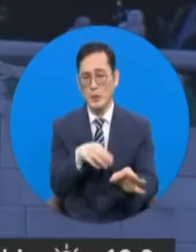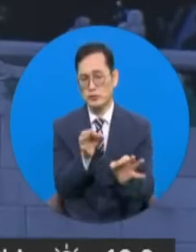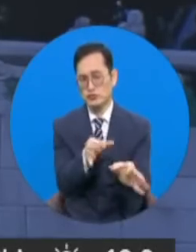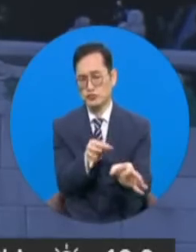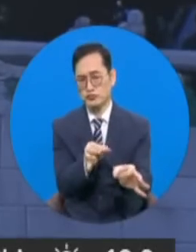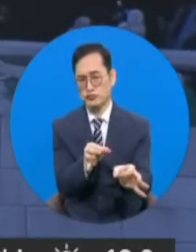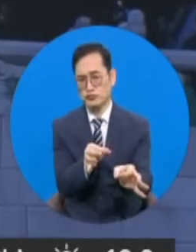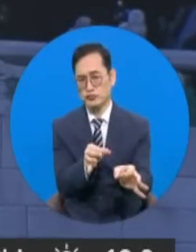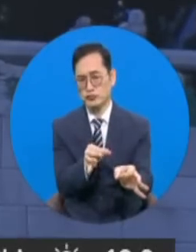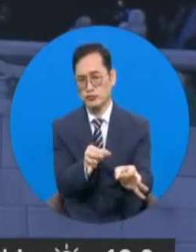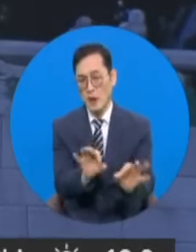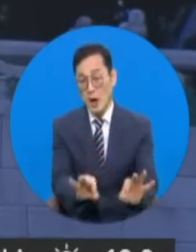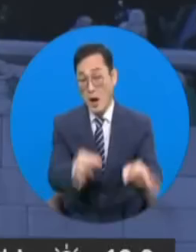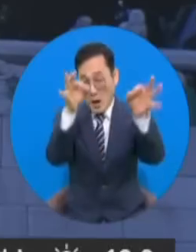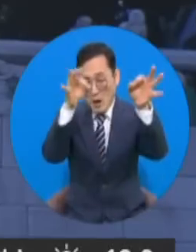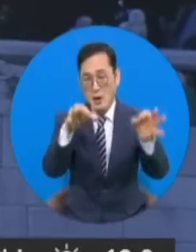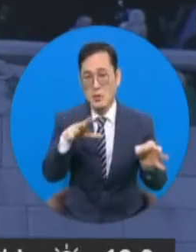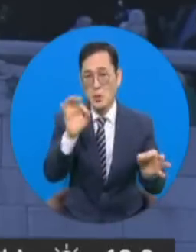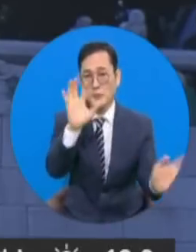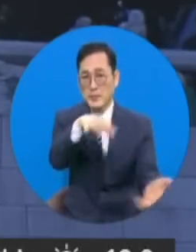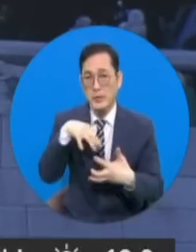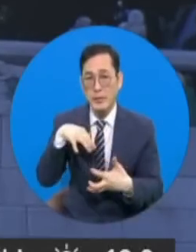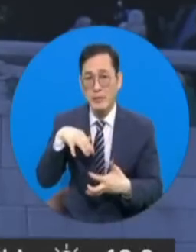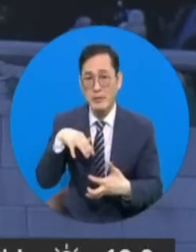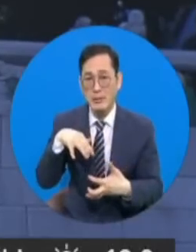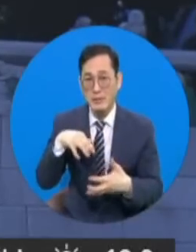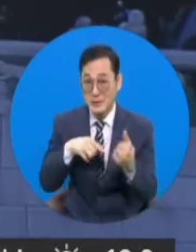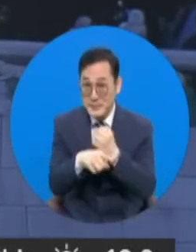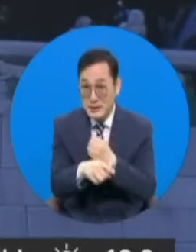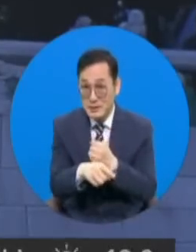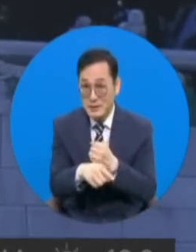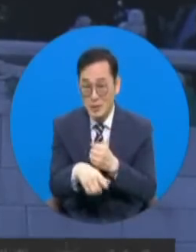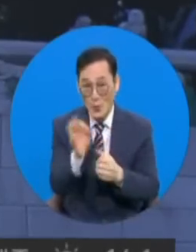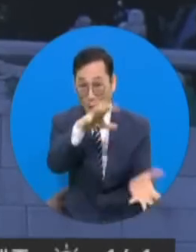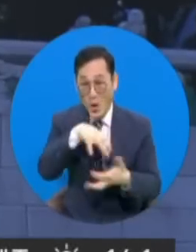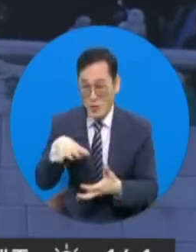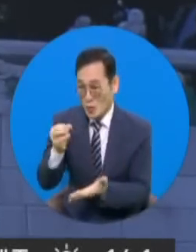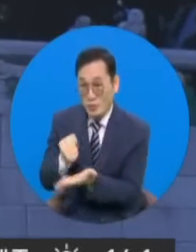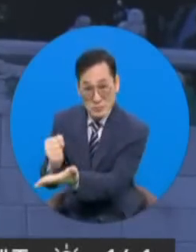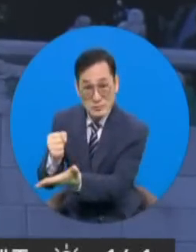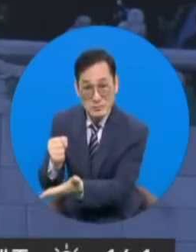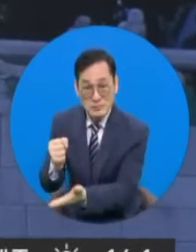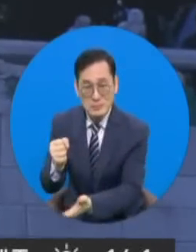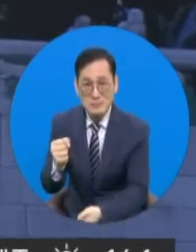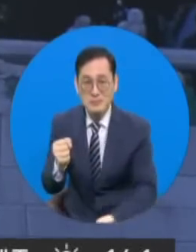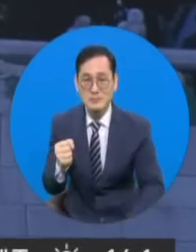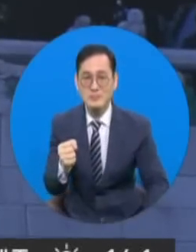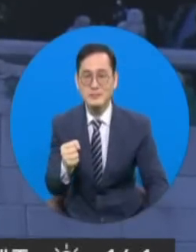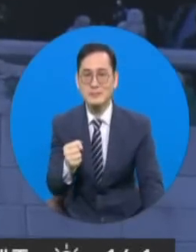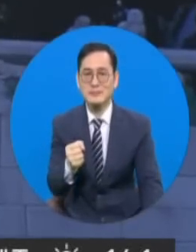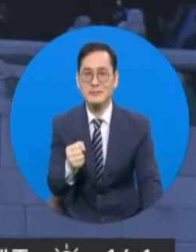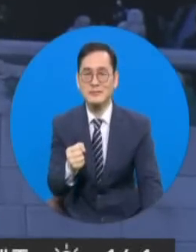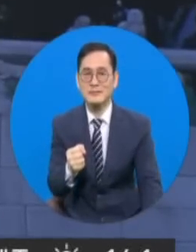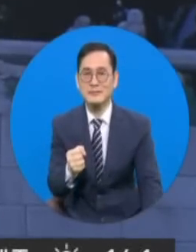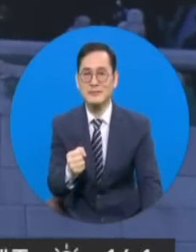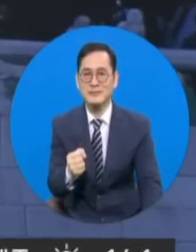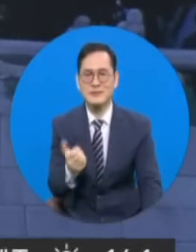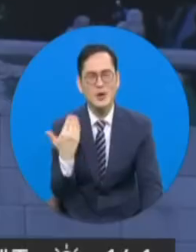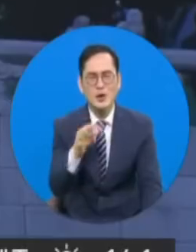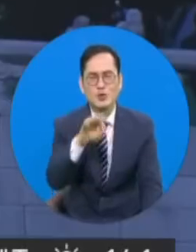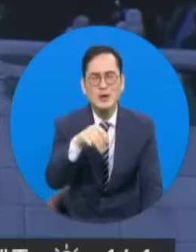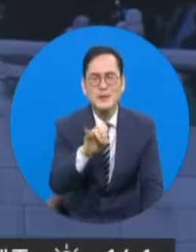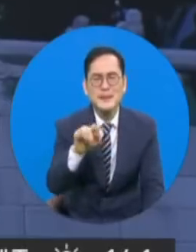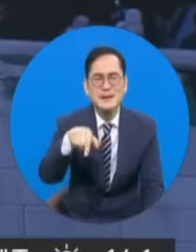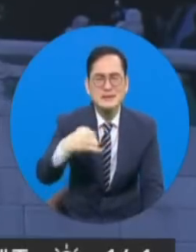10억 가까운 돈을 벌었다 라는 얘기가 되는 건데 그때 당시 위닉스는